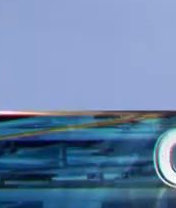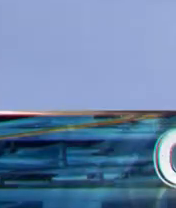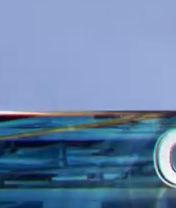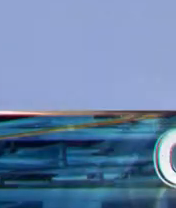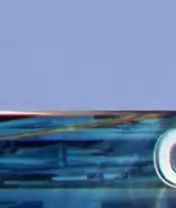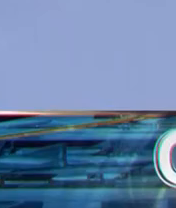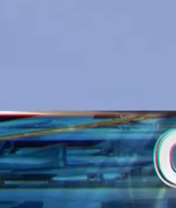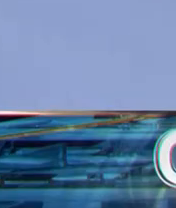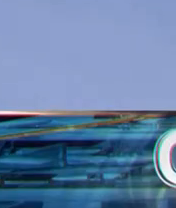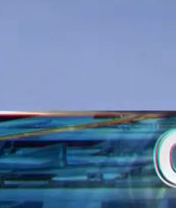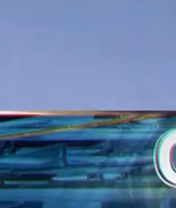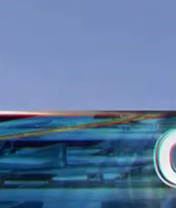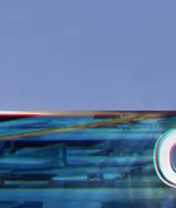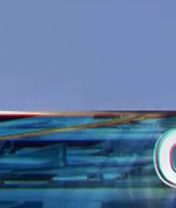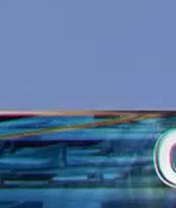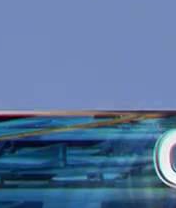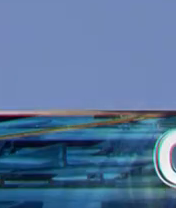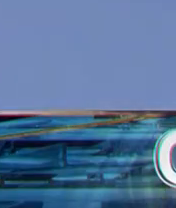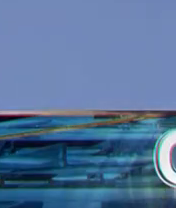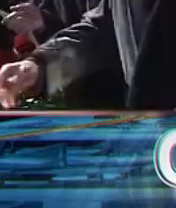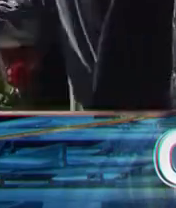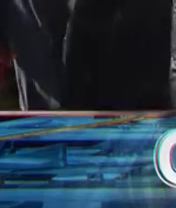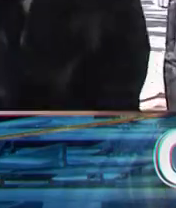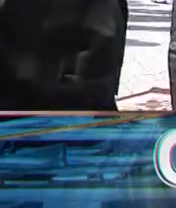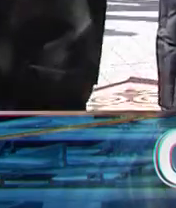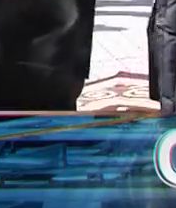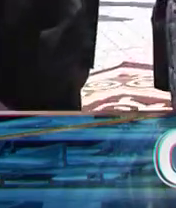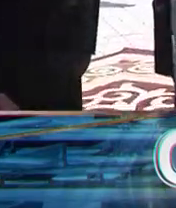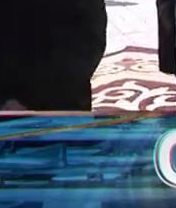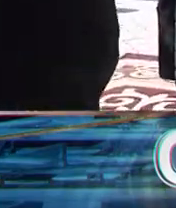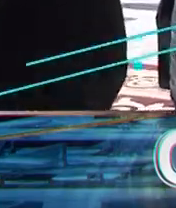Дань уважения. Память казахскому батыру увековечена в бронзе.